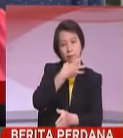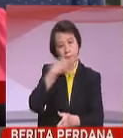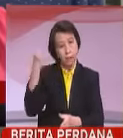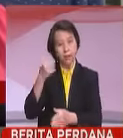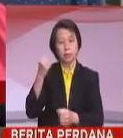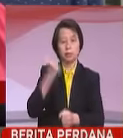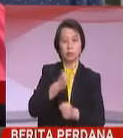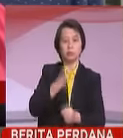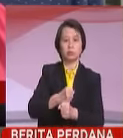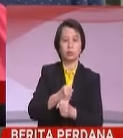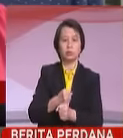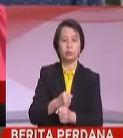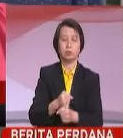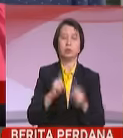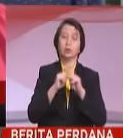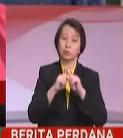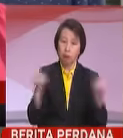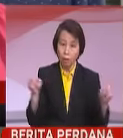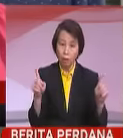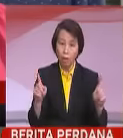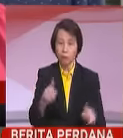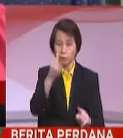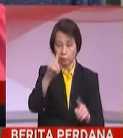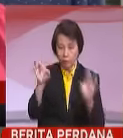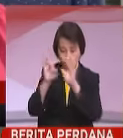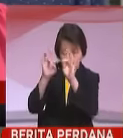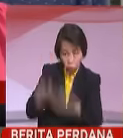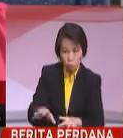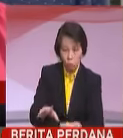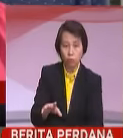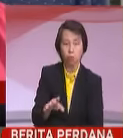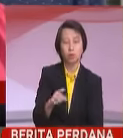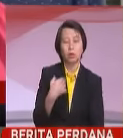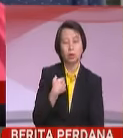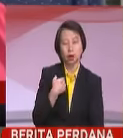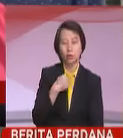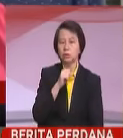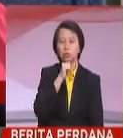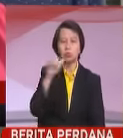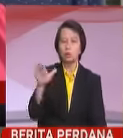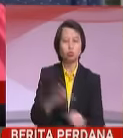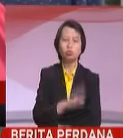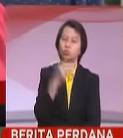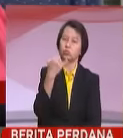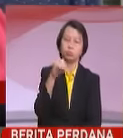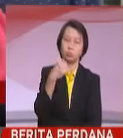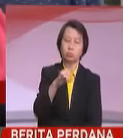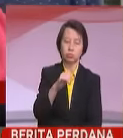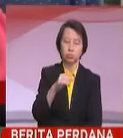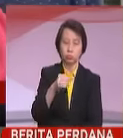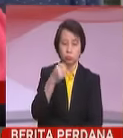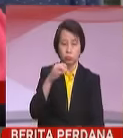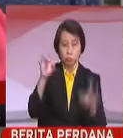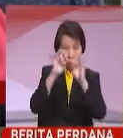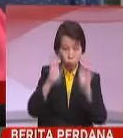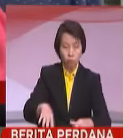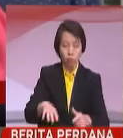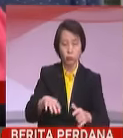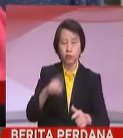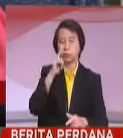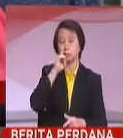kerja. Namun, satu ujian COVID sahaja adalah tidak mencukupi. Ujian